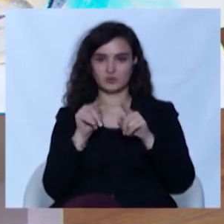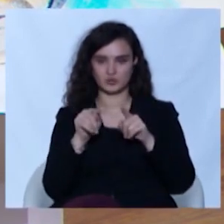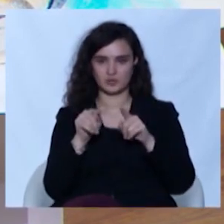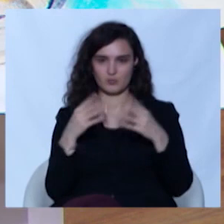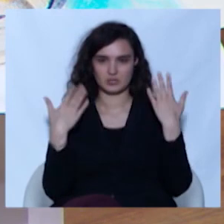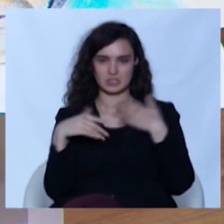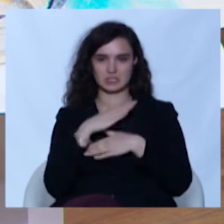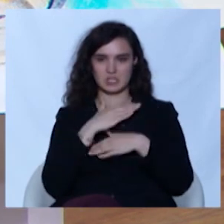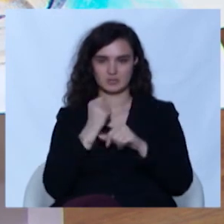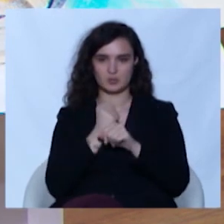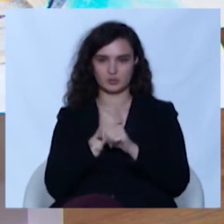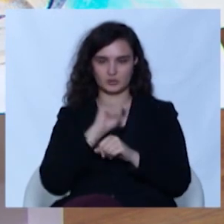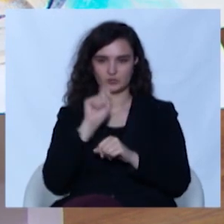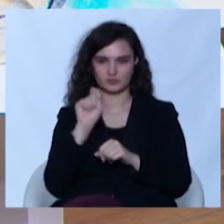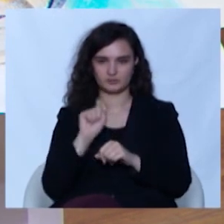хами.